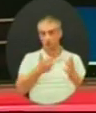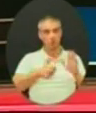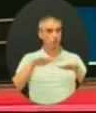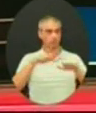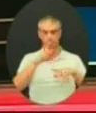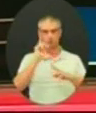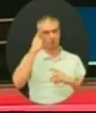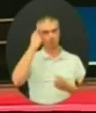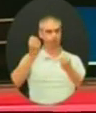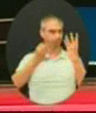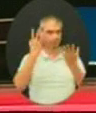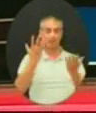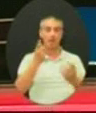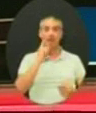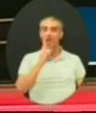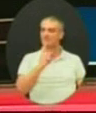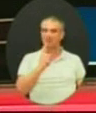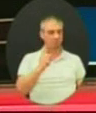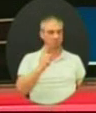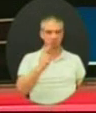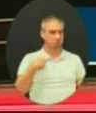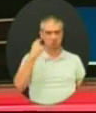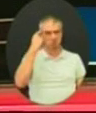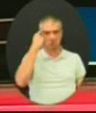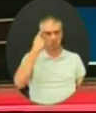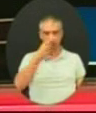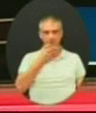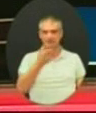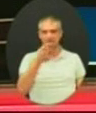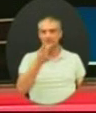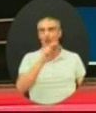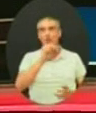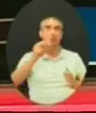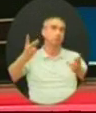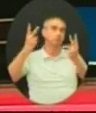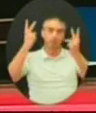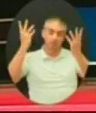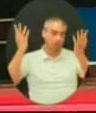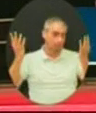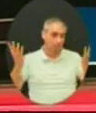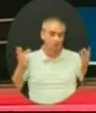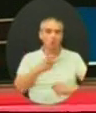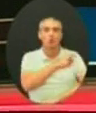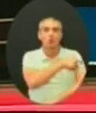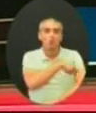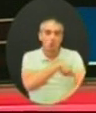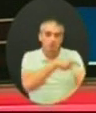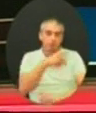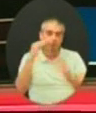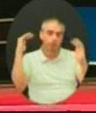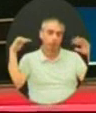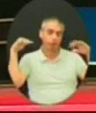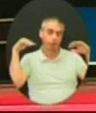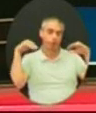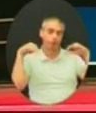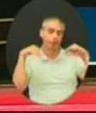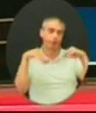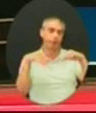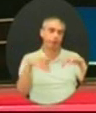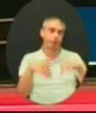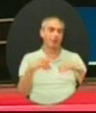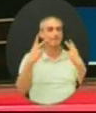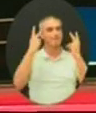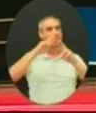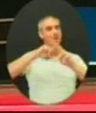הממשלה מאוד יצירתי, אבל אני באמת לא חושב שזאת, זה העניין המרכזי. האום יורד, שוקע,